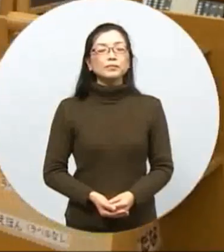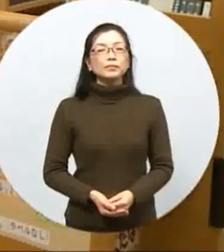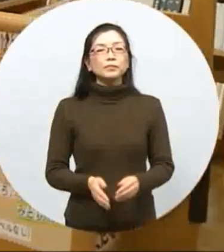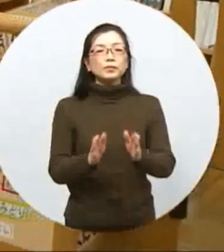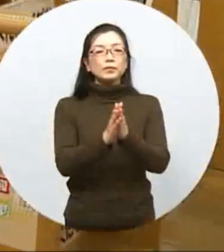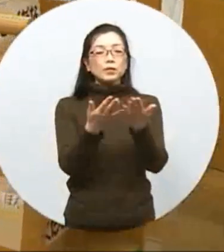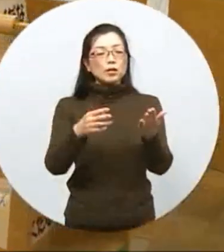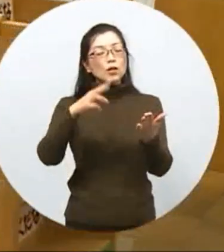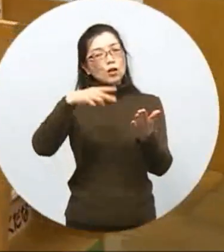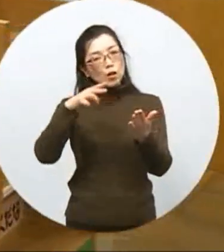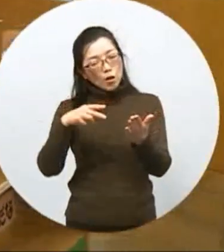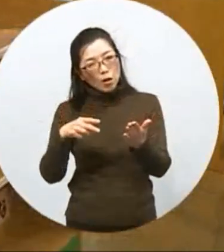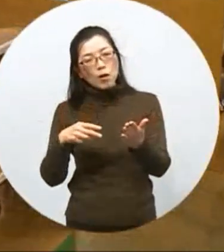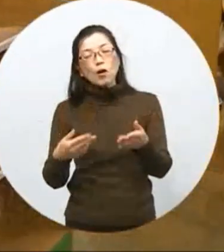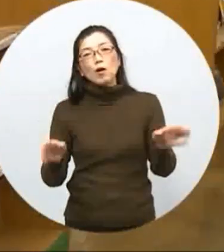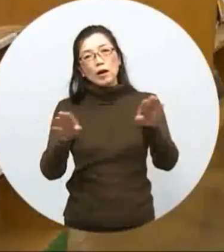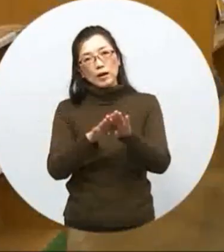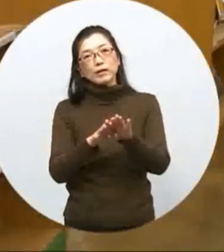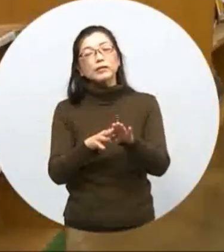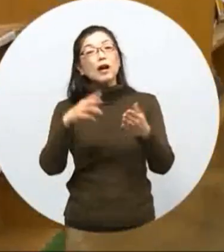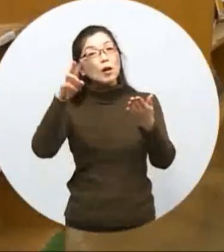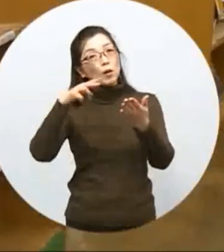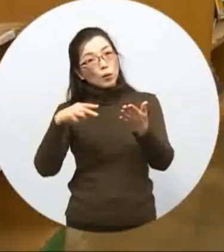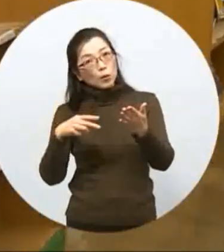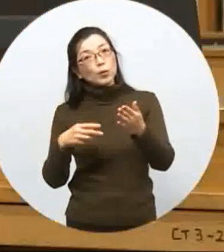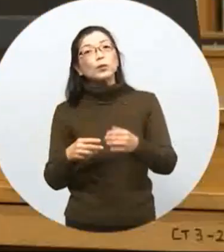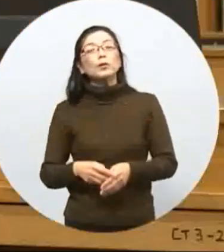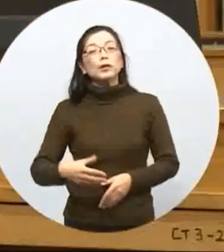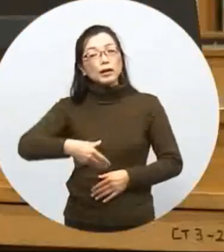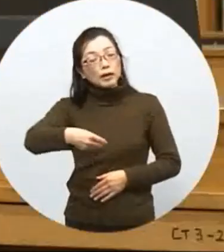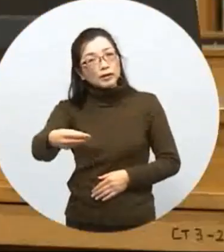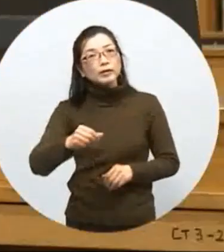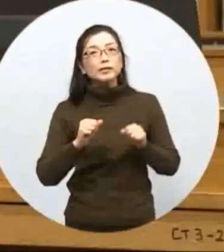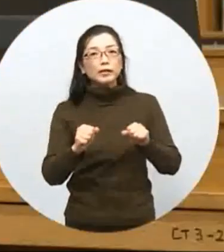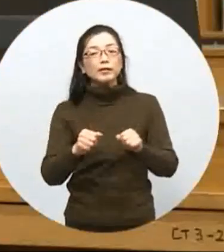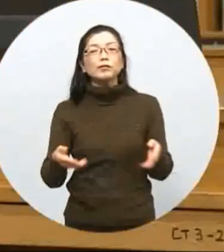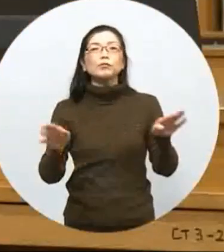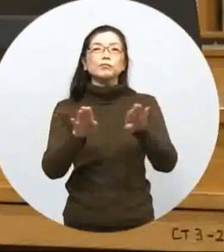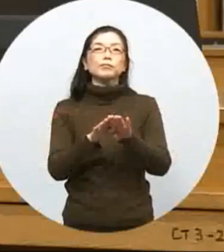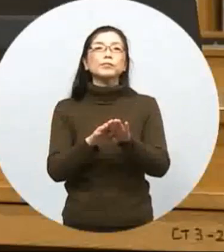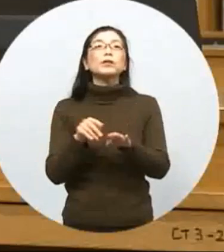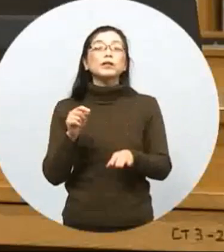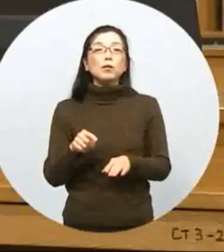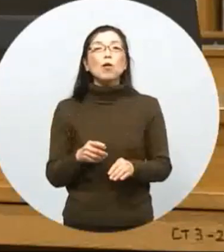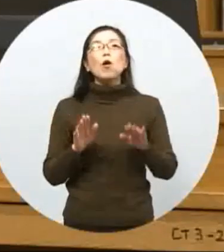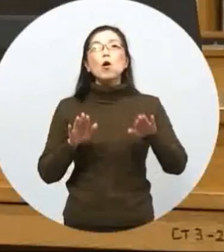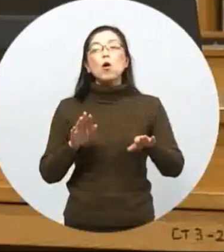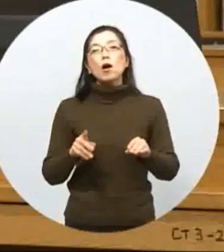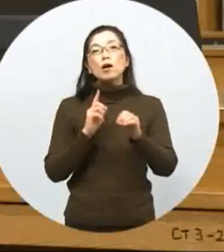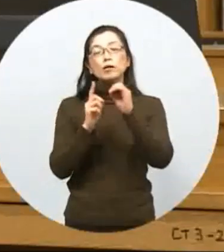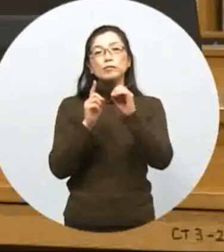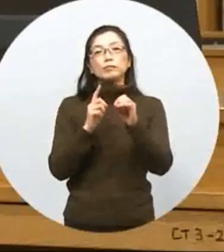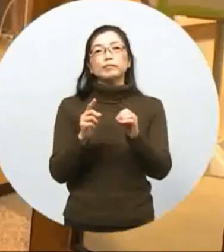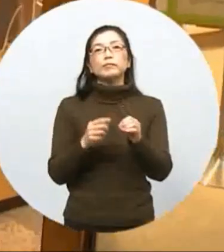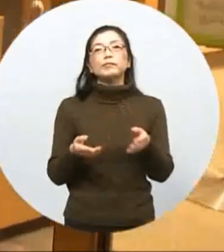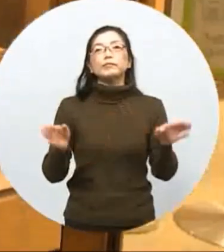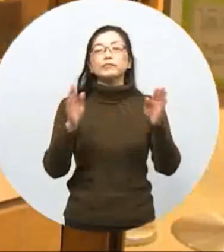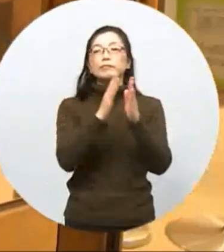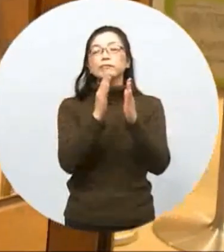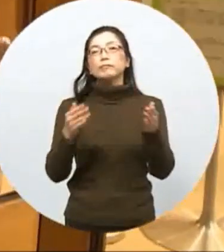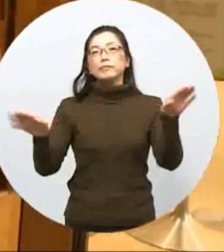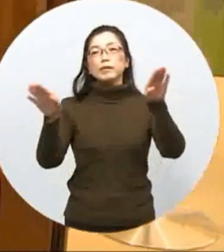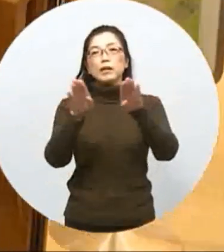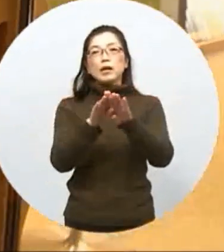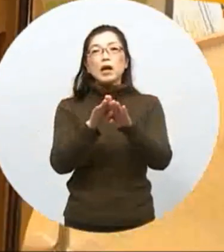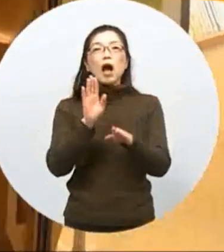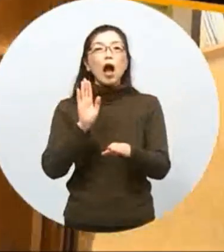図書の閲覧や貸し出しなどで知られる図書館ですが、この郷土資料デジタルライブラリーにはどんな貴